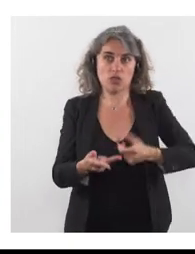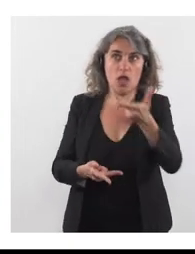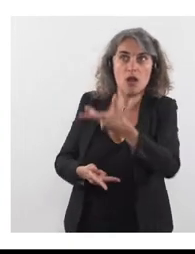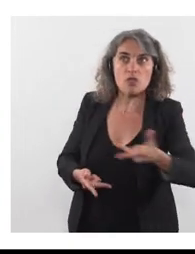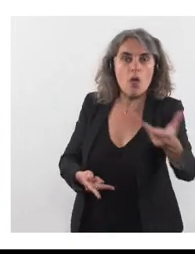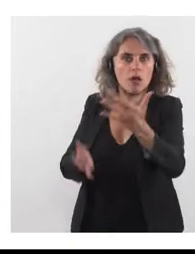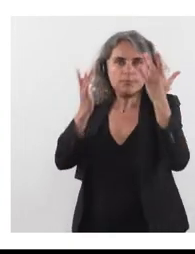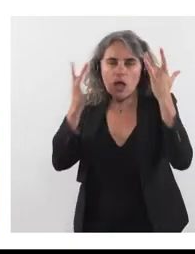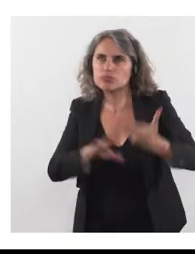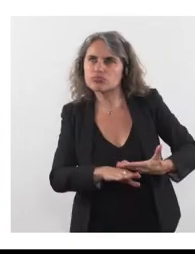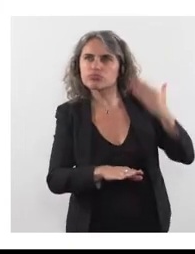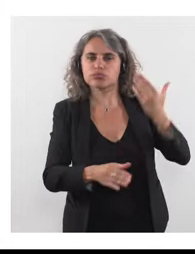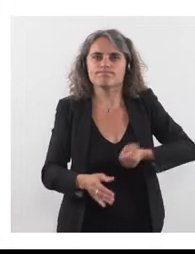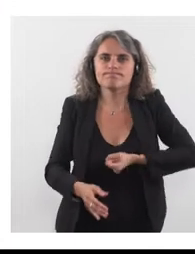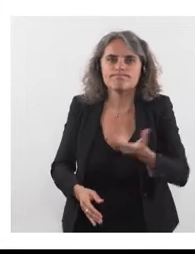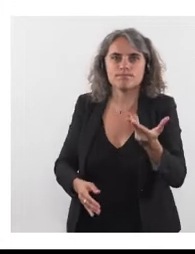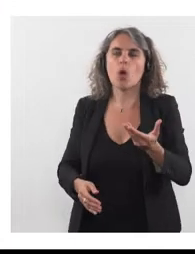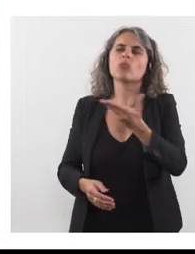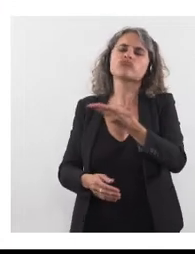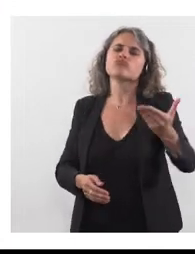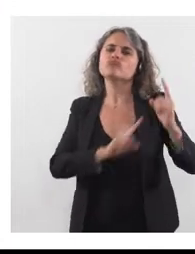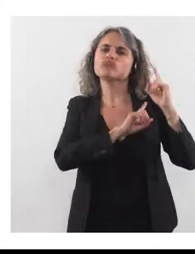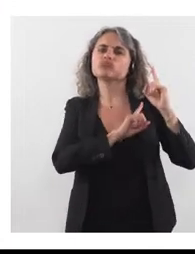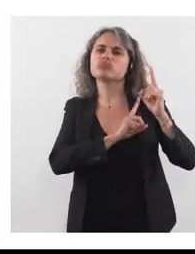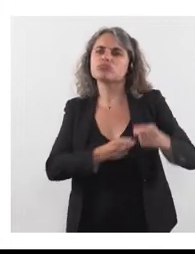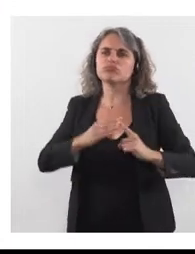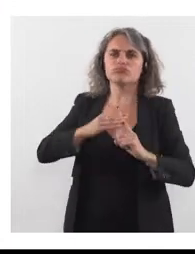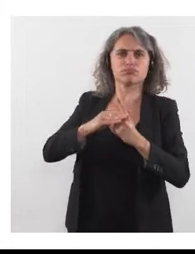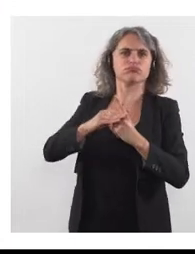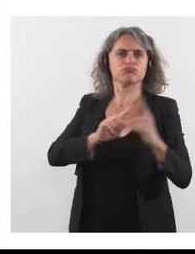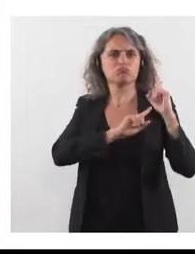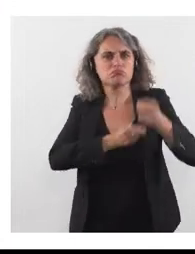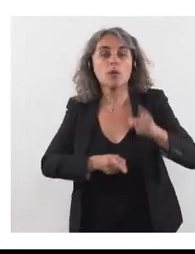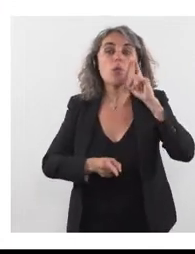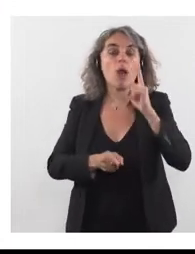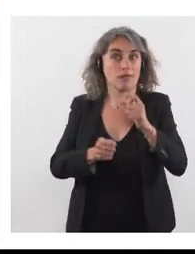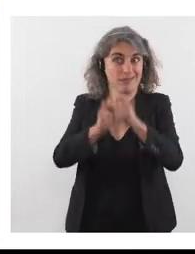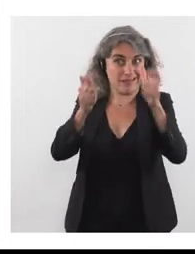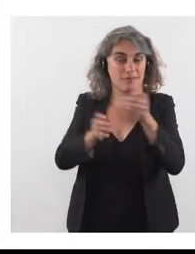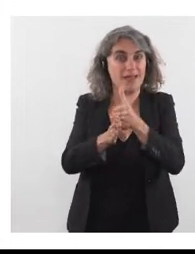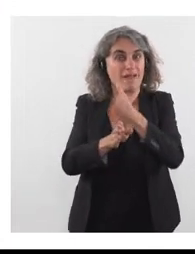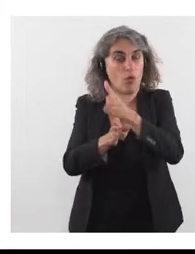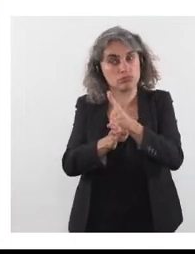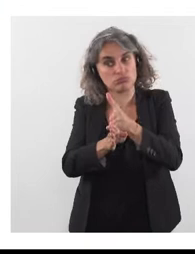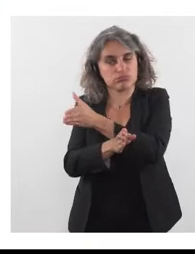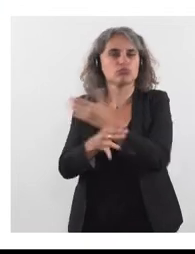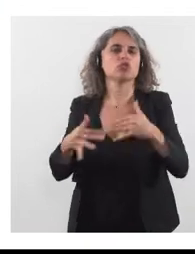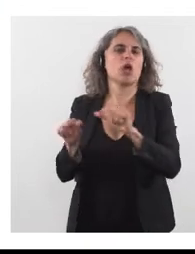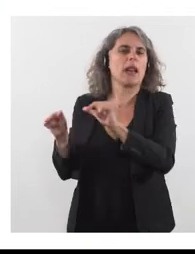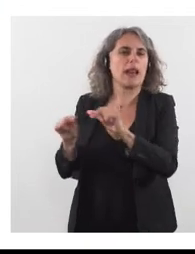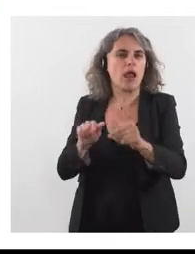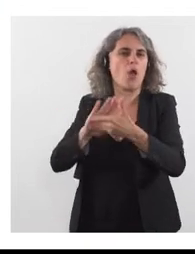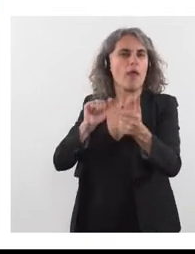sont bien implantés parce qu'il y avait déjà des embryons ou d'autres organismes qui existaient avant les directives européennes. Donc ce n'est